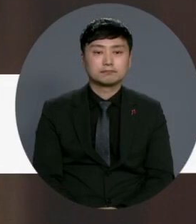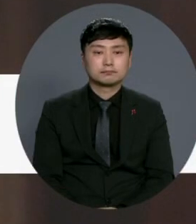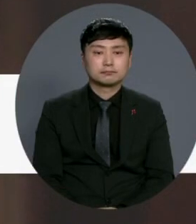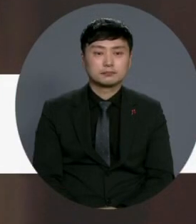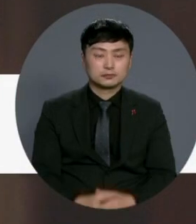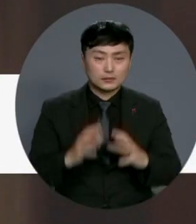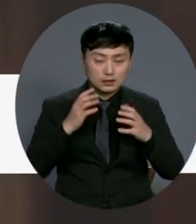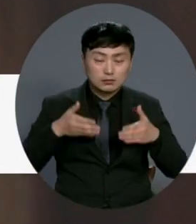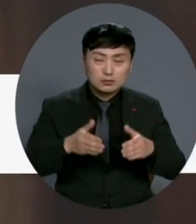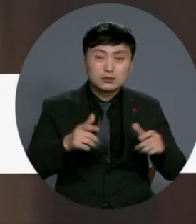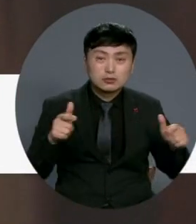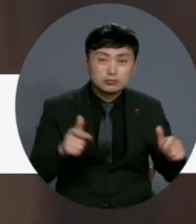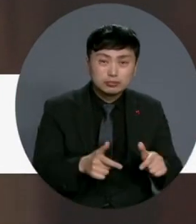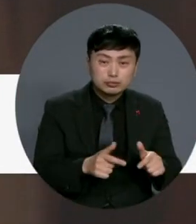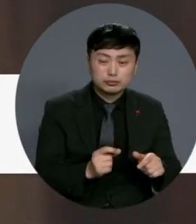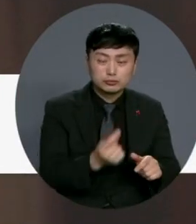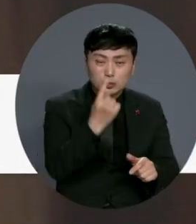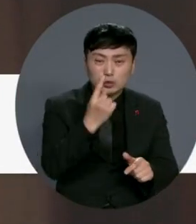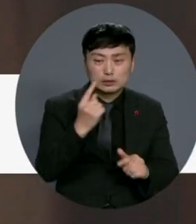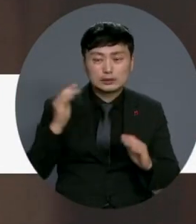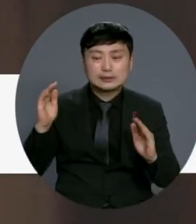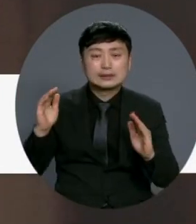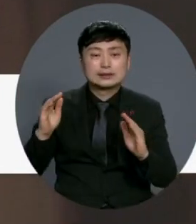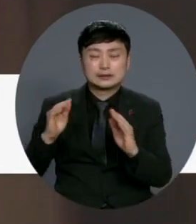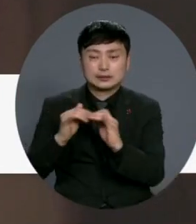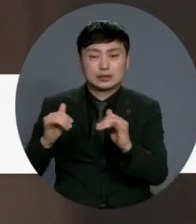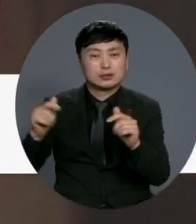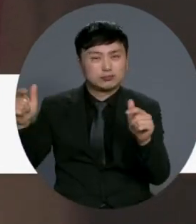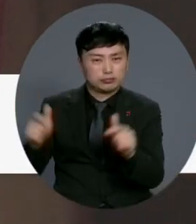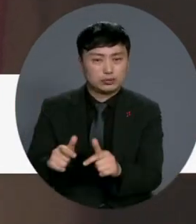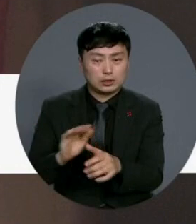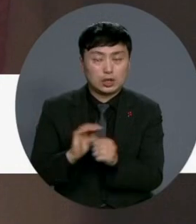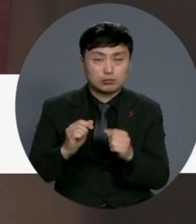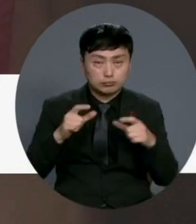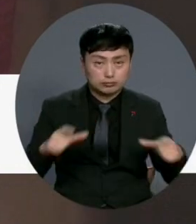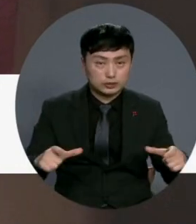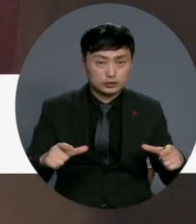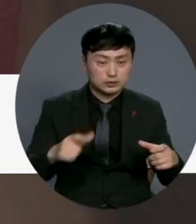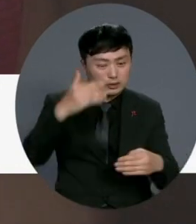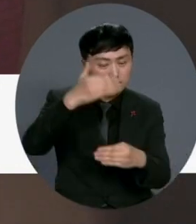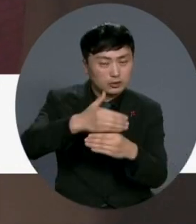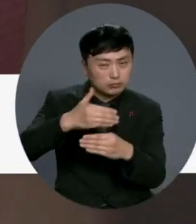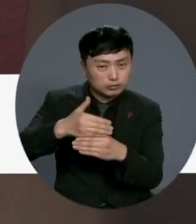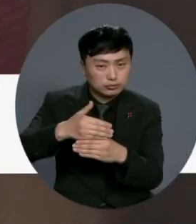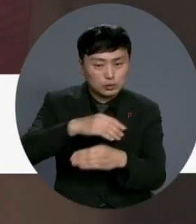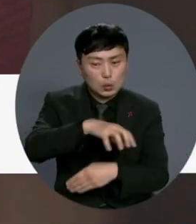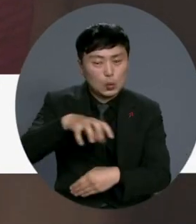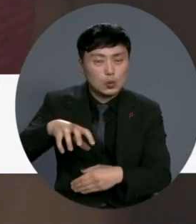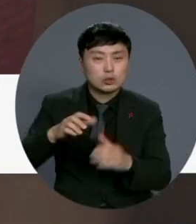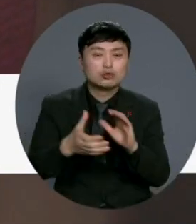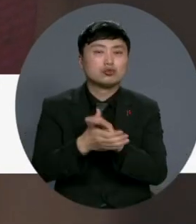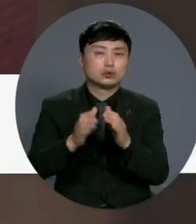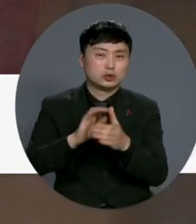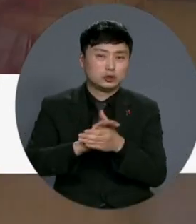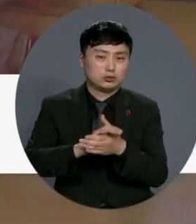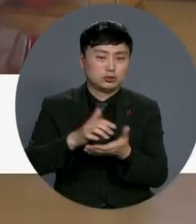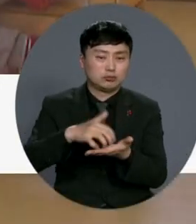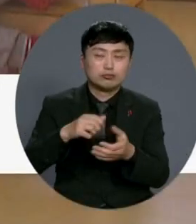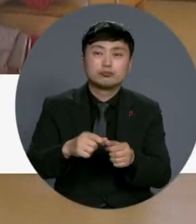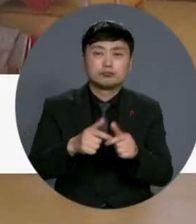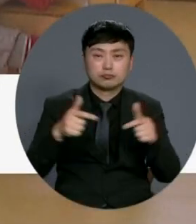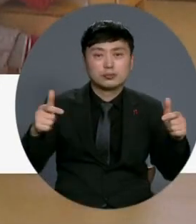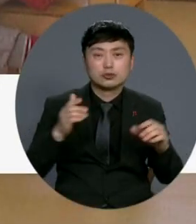저출생의 따른 항령 인구 감소로 경상북도에서 휴원을 하거나 문회다는 유치원이 해가 갈수록 늘고